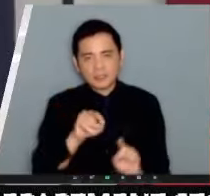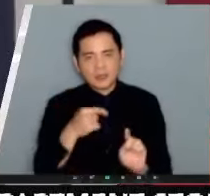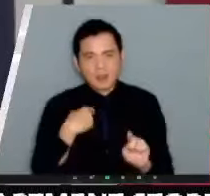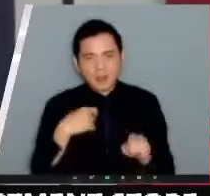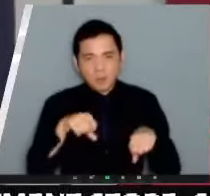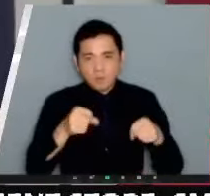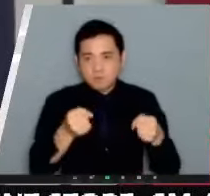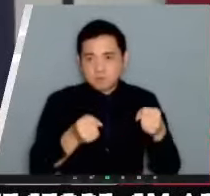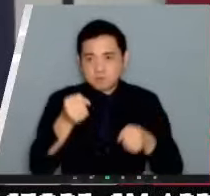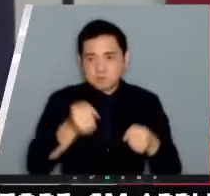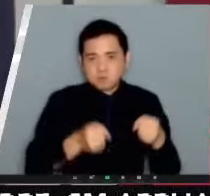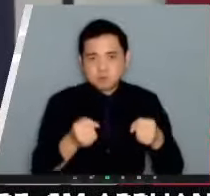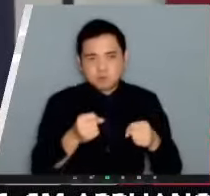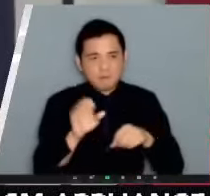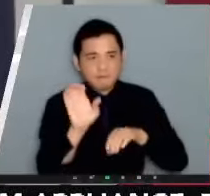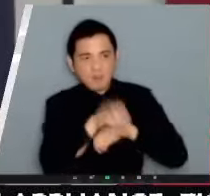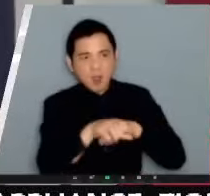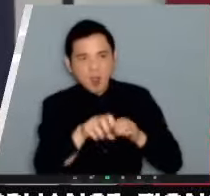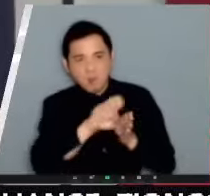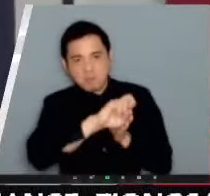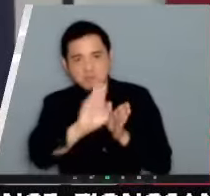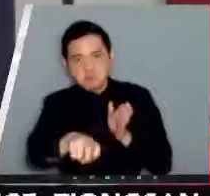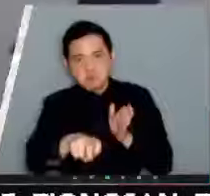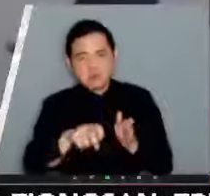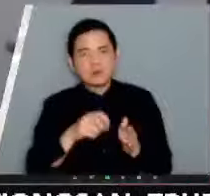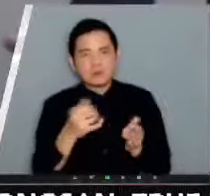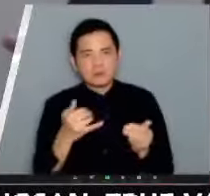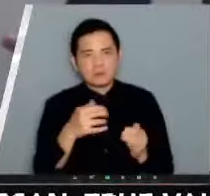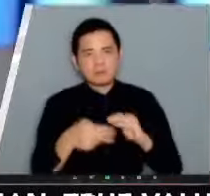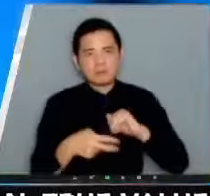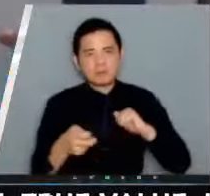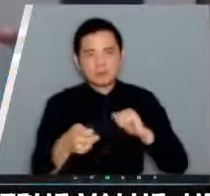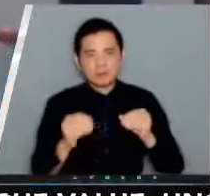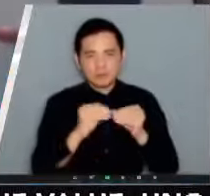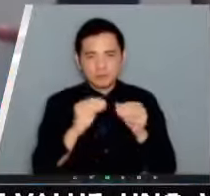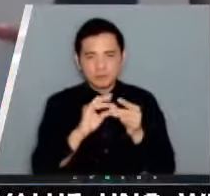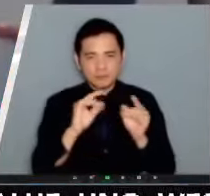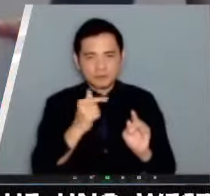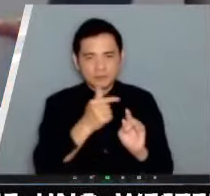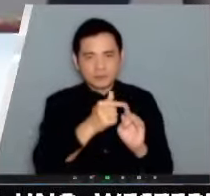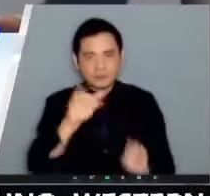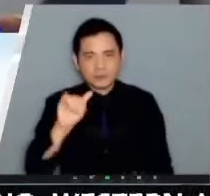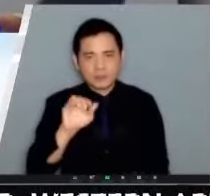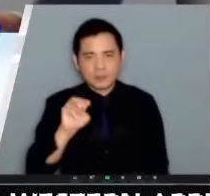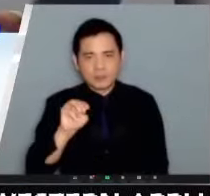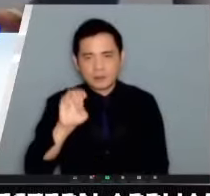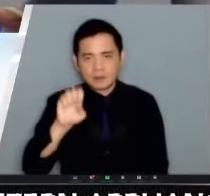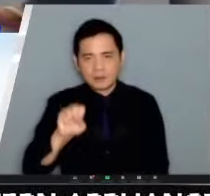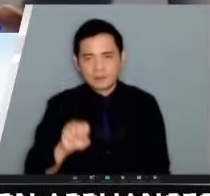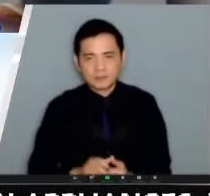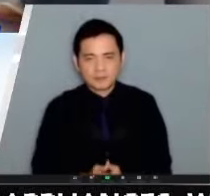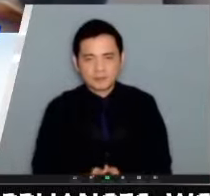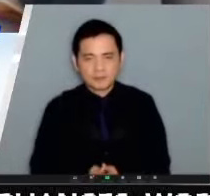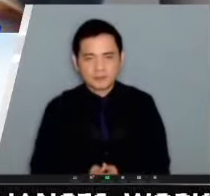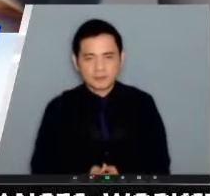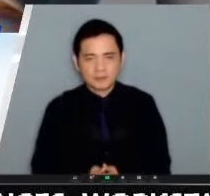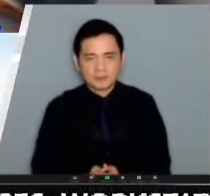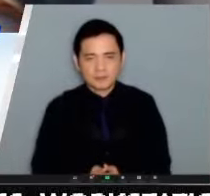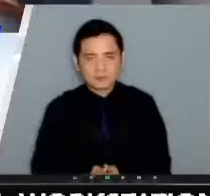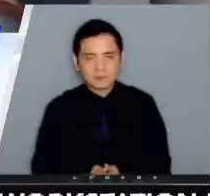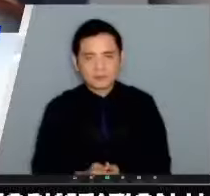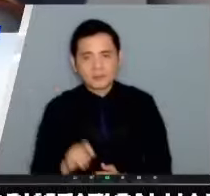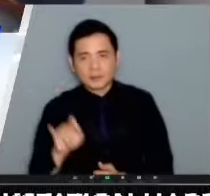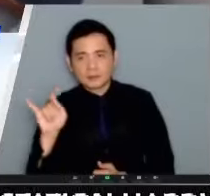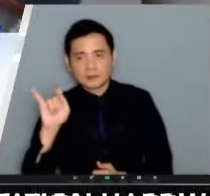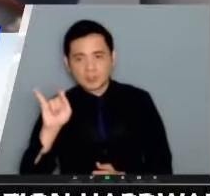driver balitang hatid ni James Agustine nakasakay sa taxi ang dalawang lalaki ng parahin at